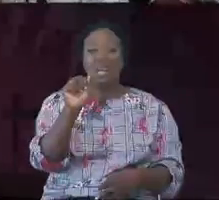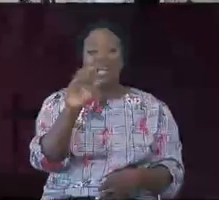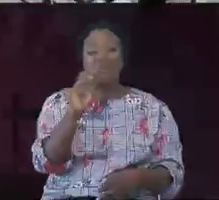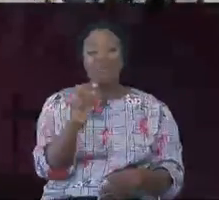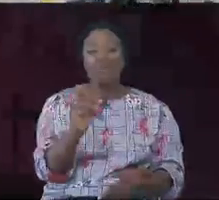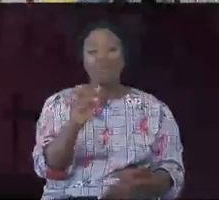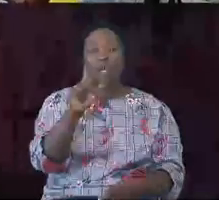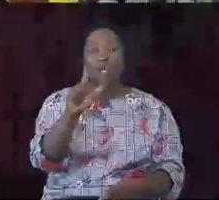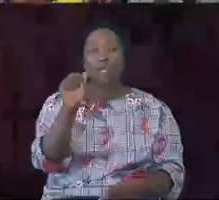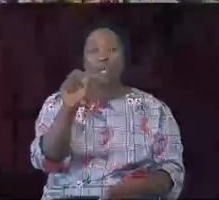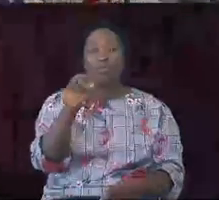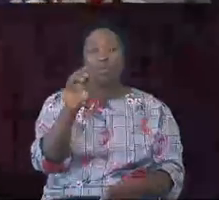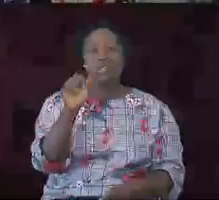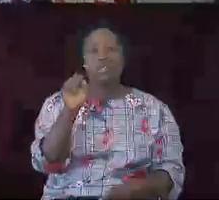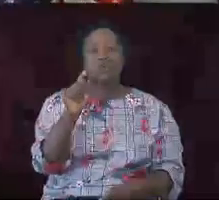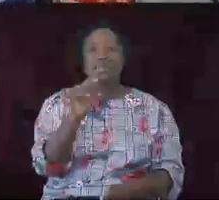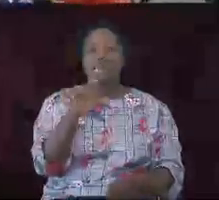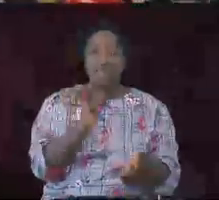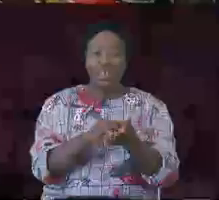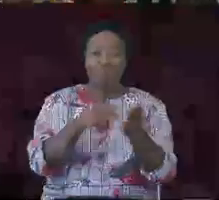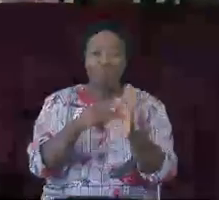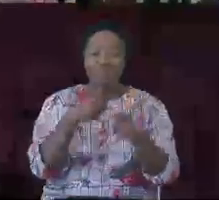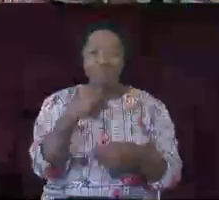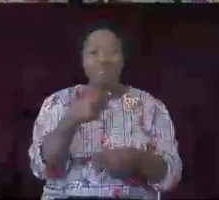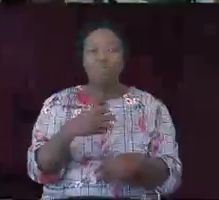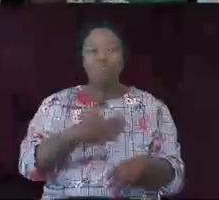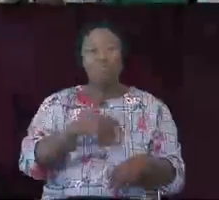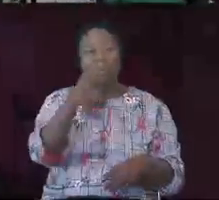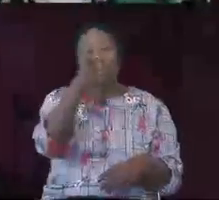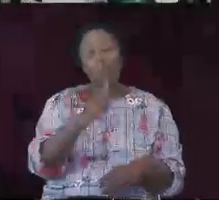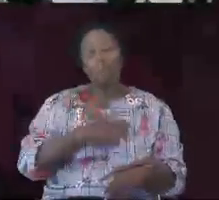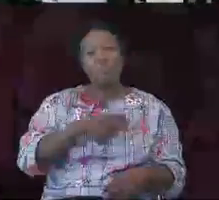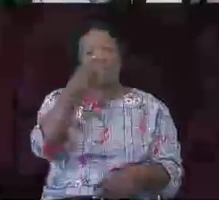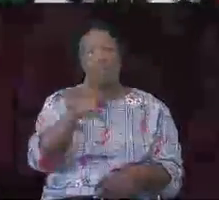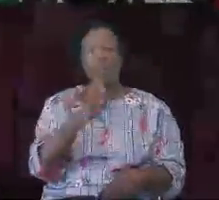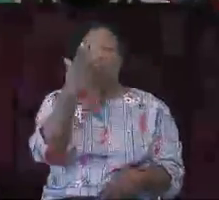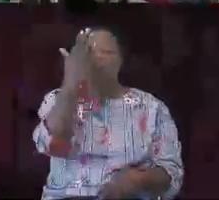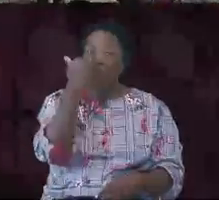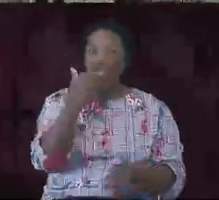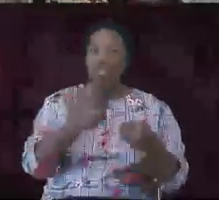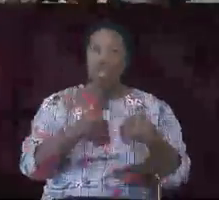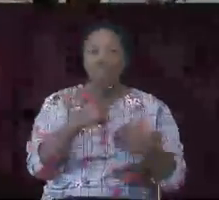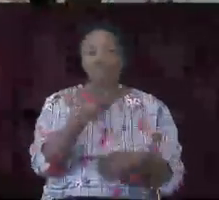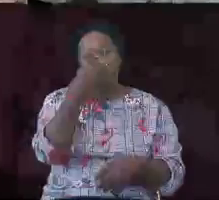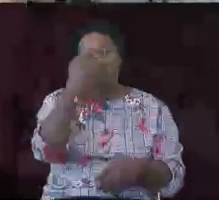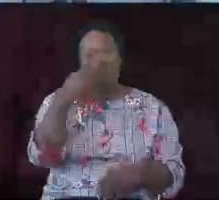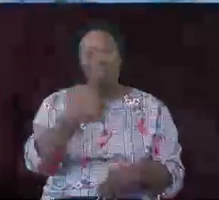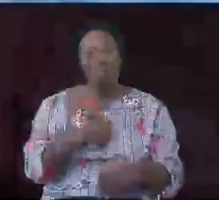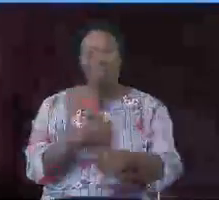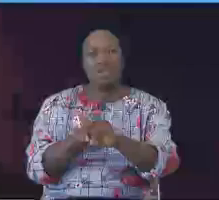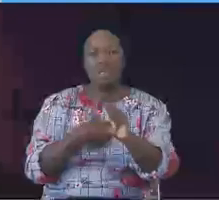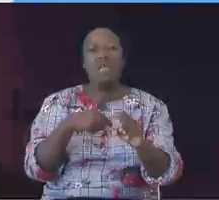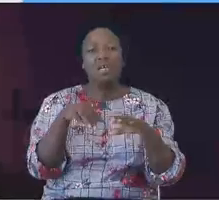vers la neuvième heure, Jésus s'écria d'une voix forte, « Eli, Eli, lama sabachthani, c'est-à-dire, « mon Dieu,